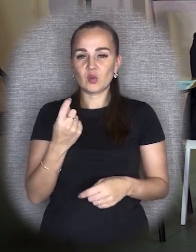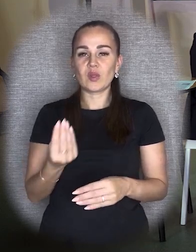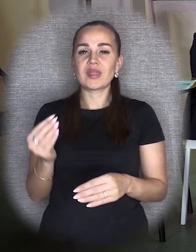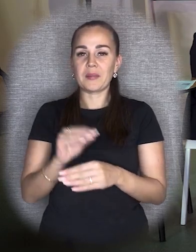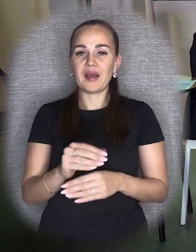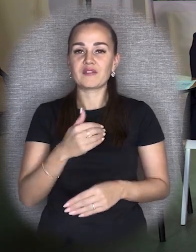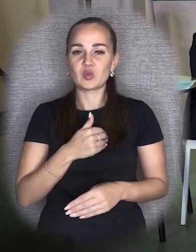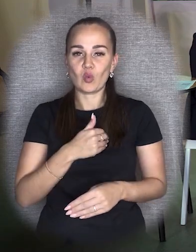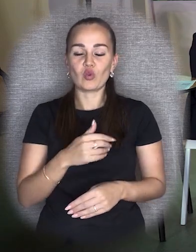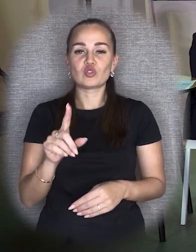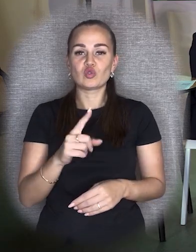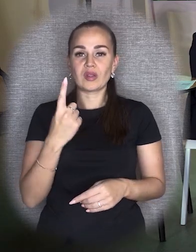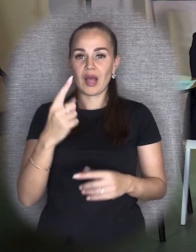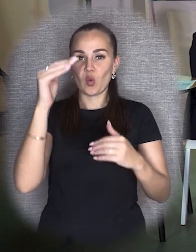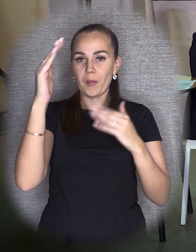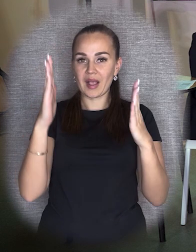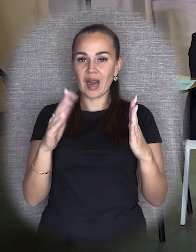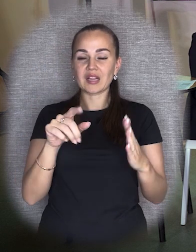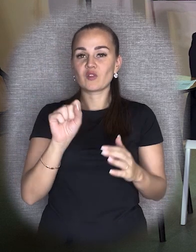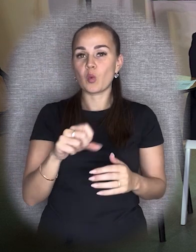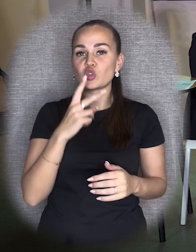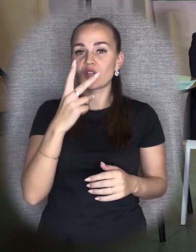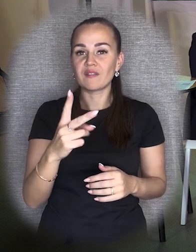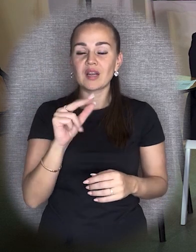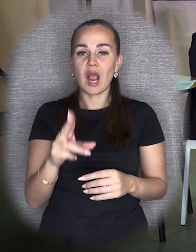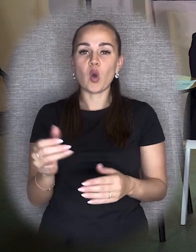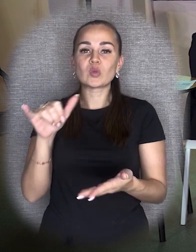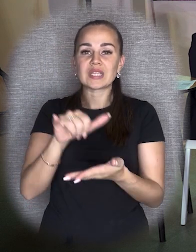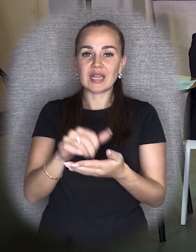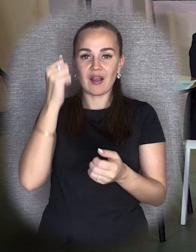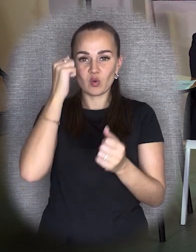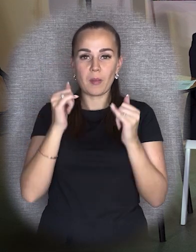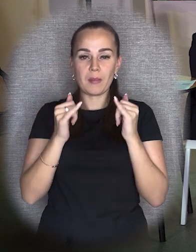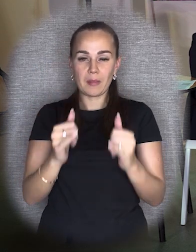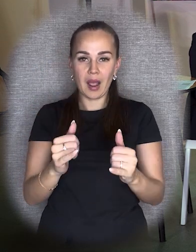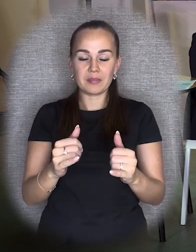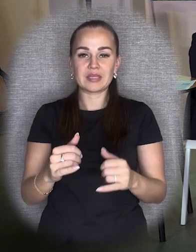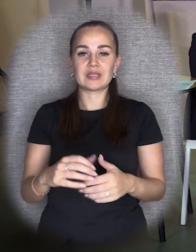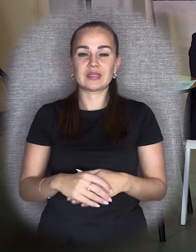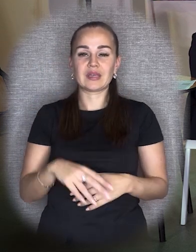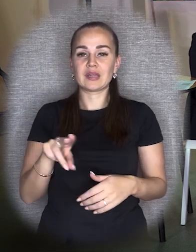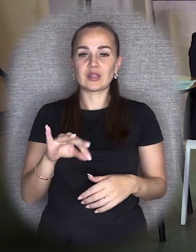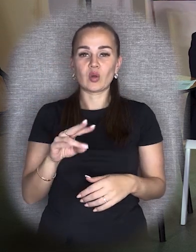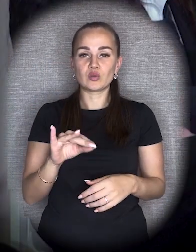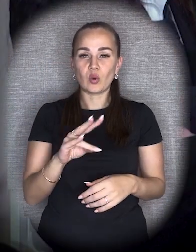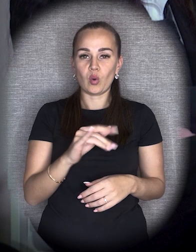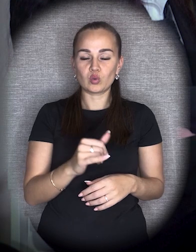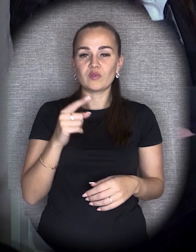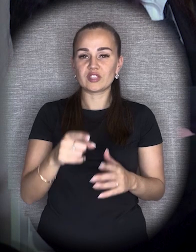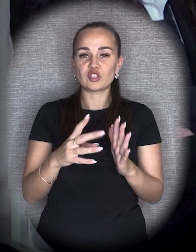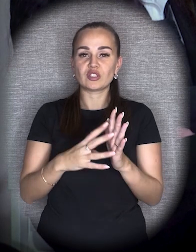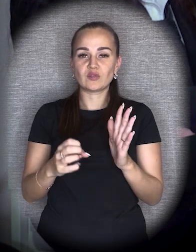А можно мне добавить немножко? Я хотел сказать, что на одном из экранов, кстати, вы можете увидеть, как устанавливают памятник Д'Антону. Вот как раз в